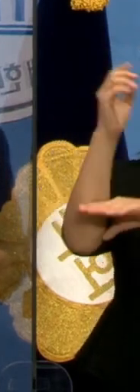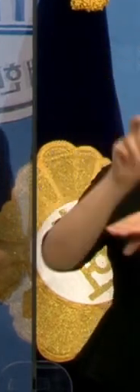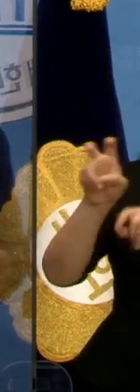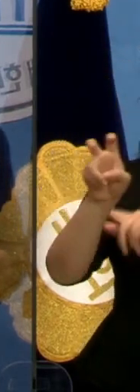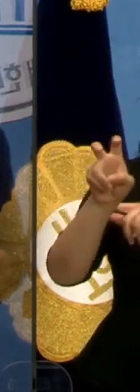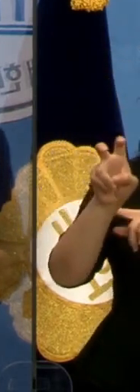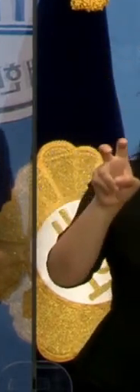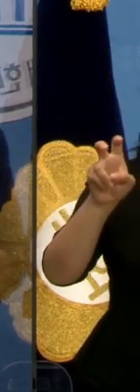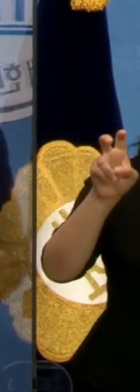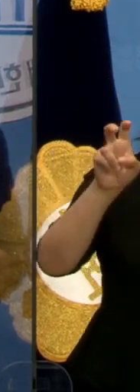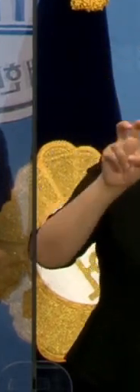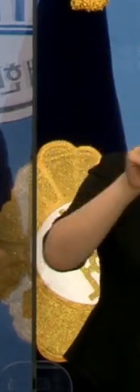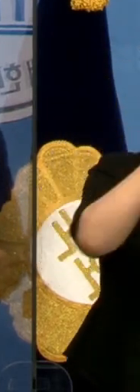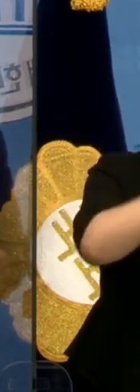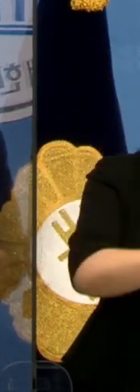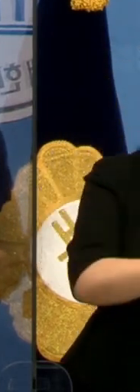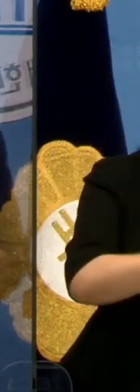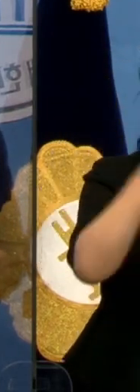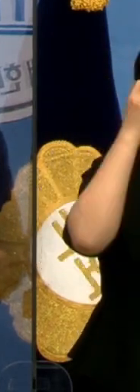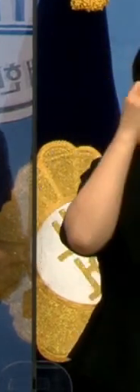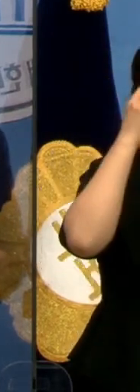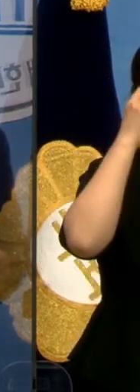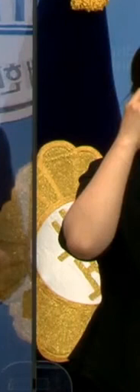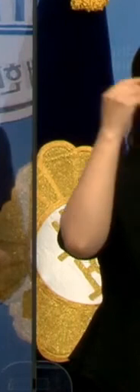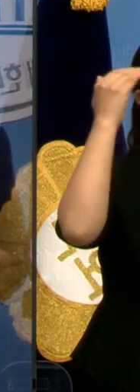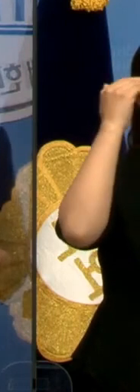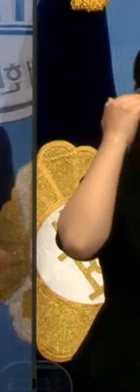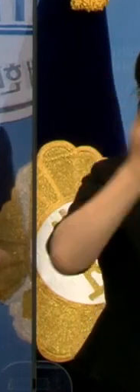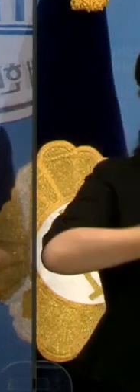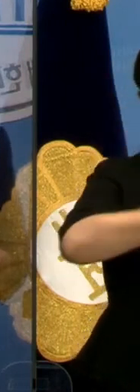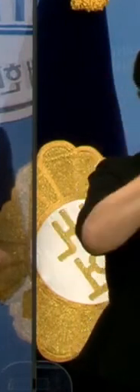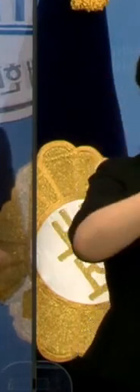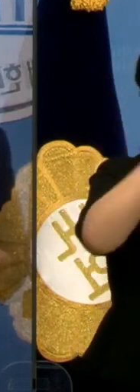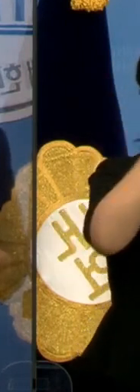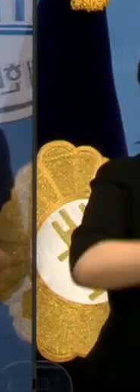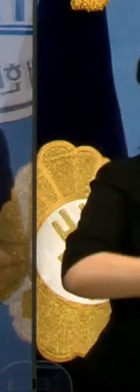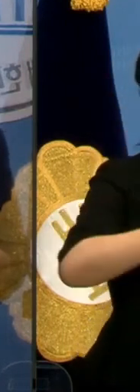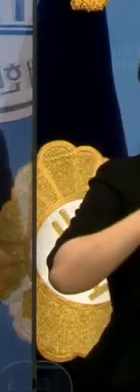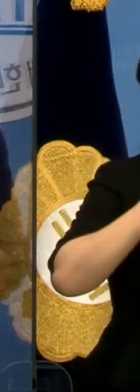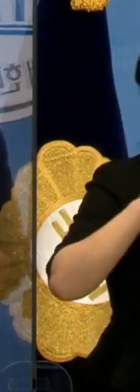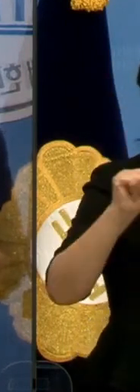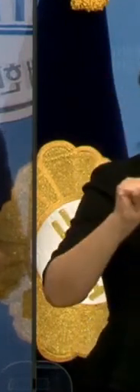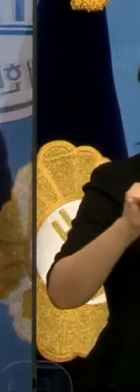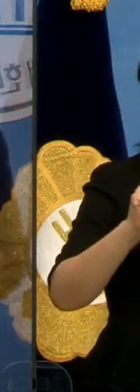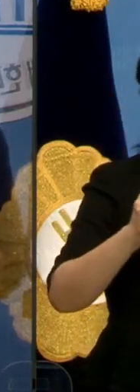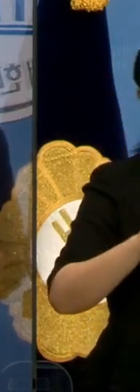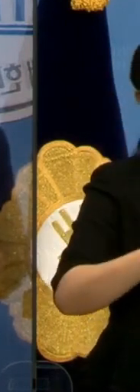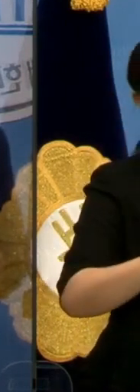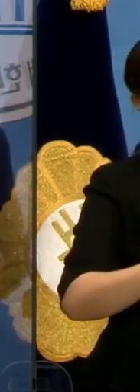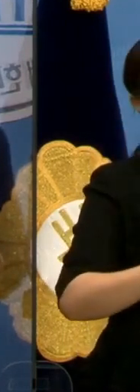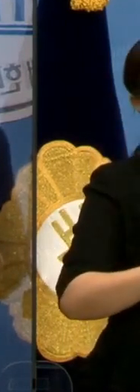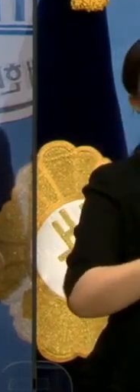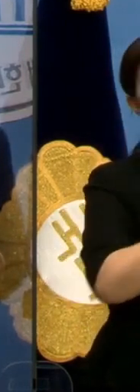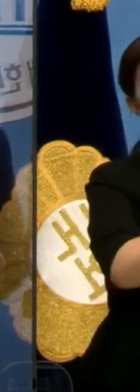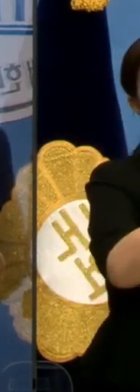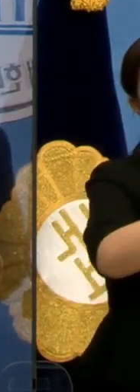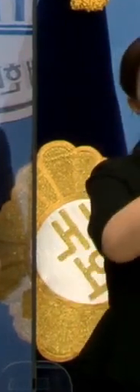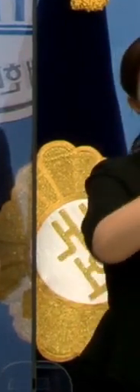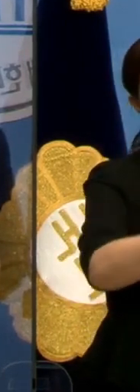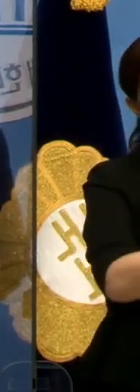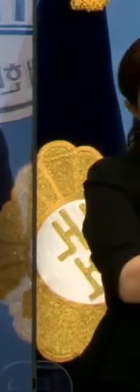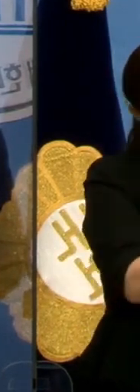한국의 국공유지 비중이 전체 국토 면적의 33.6%에 불과할 만큼